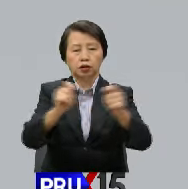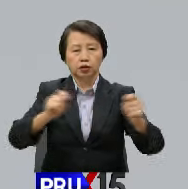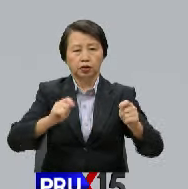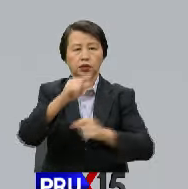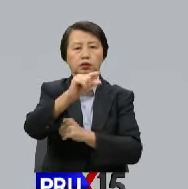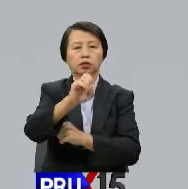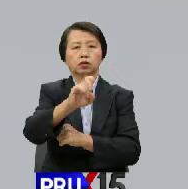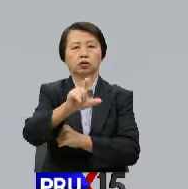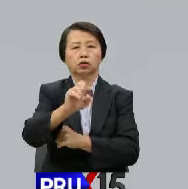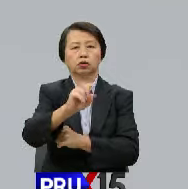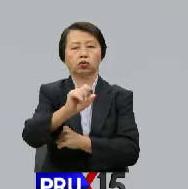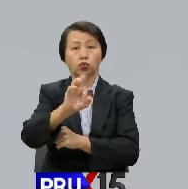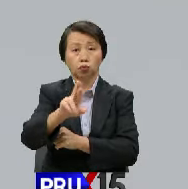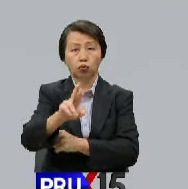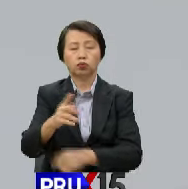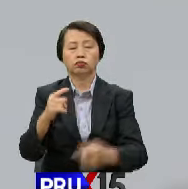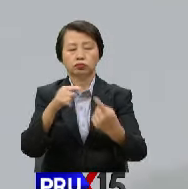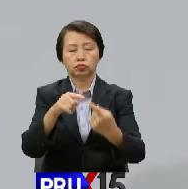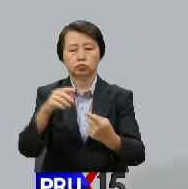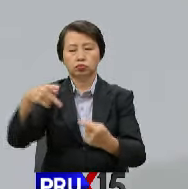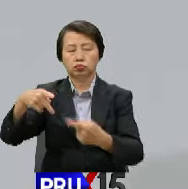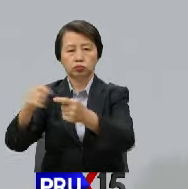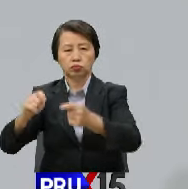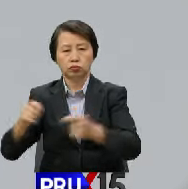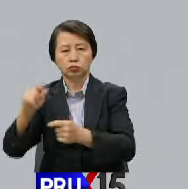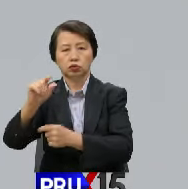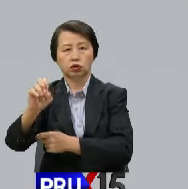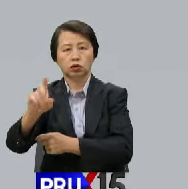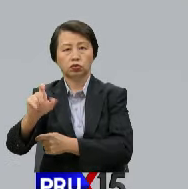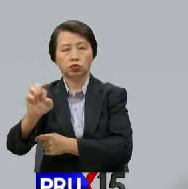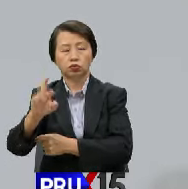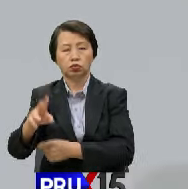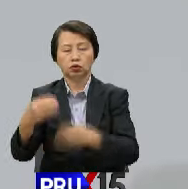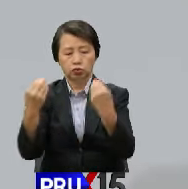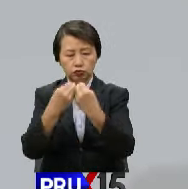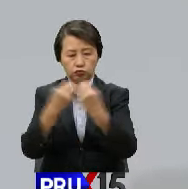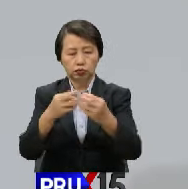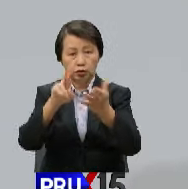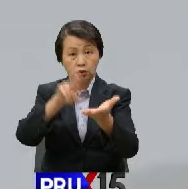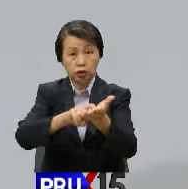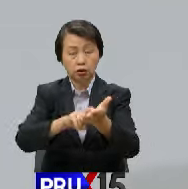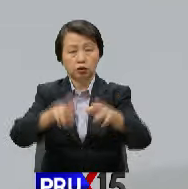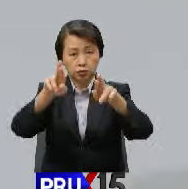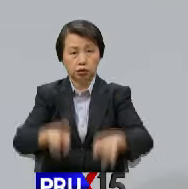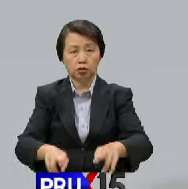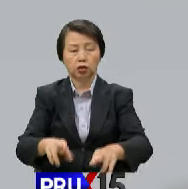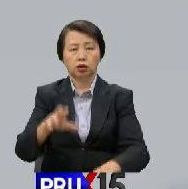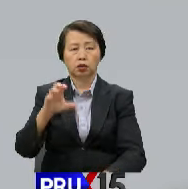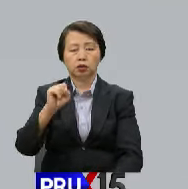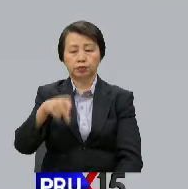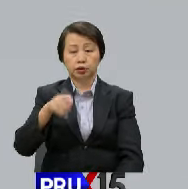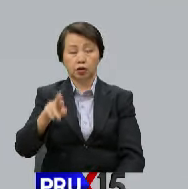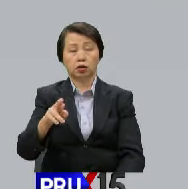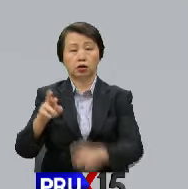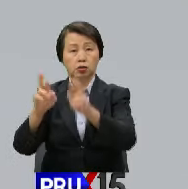dan juga Azmi Alang merupakan ketua bersatu bagian Tasik glugo dan juga jumlah pengundi yang berdaftar di SPI di